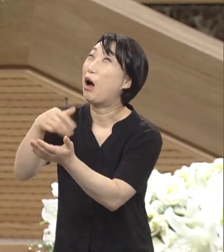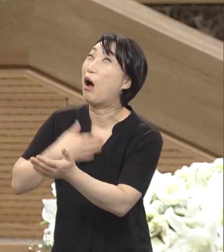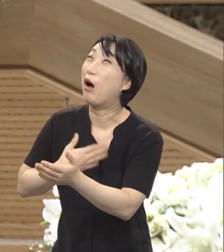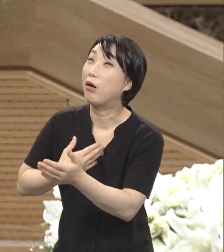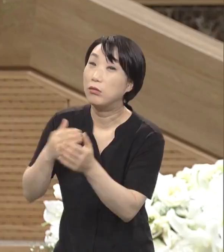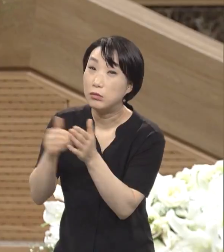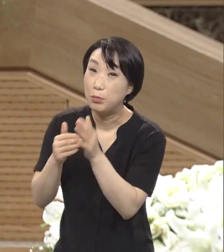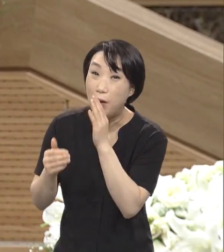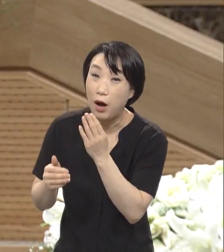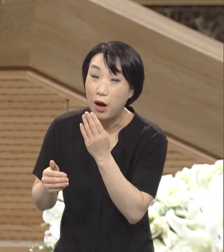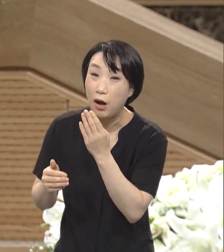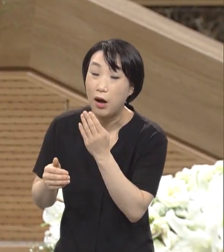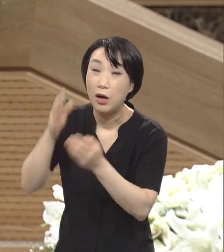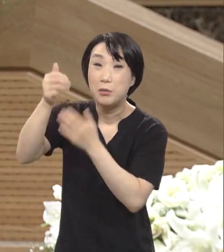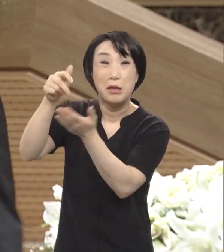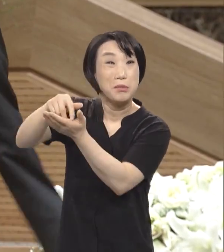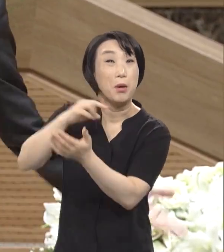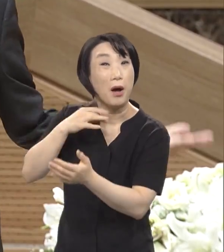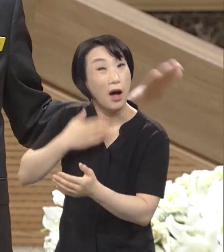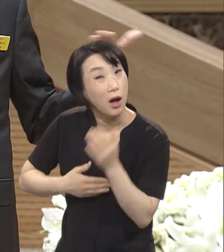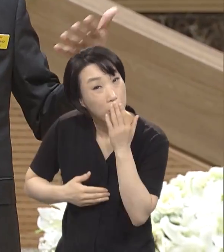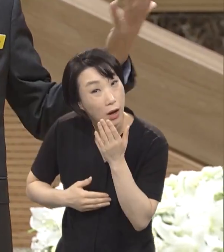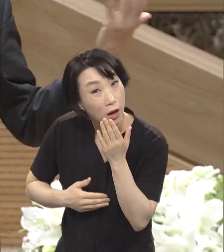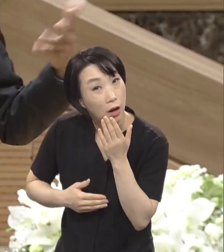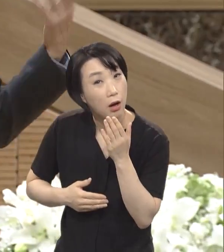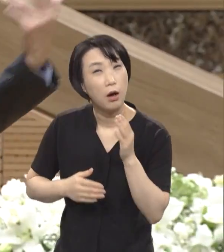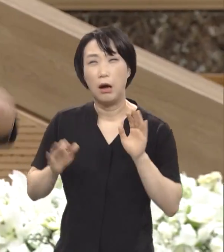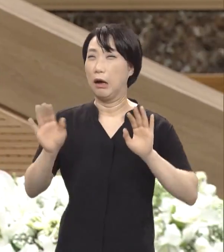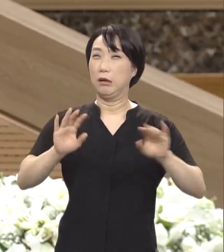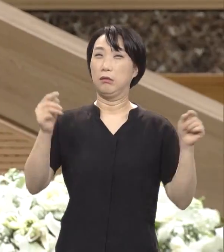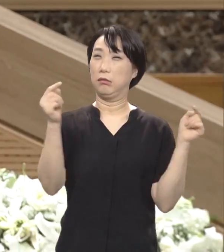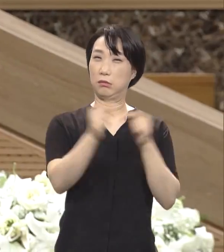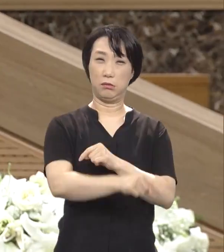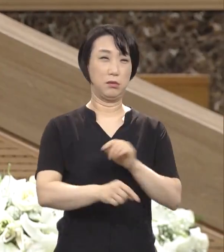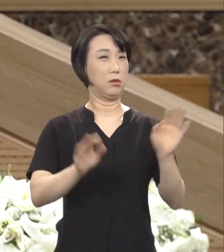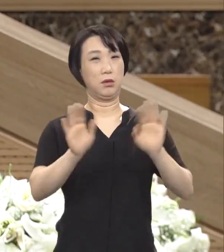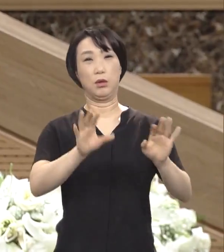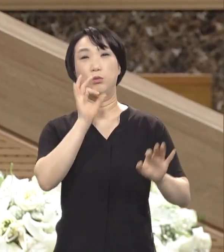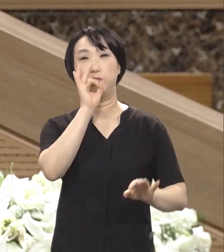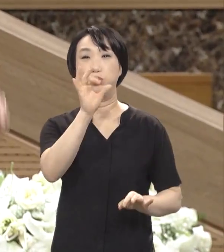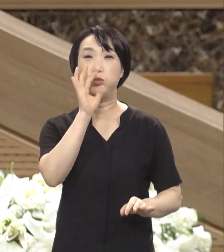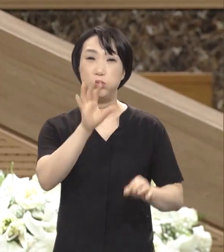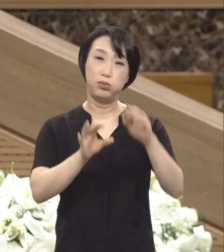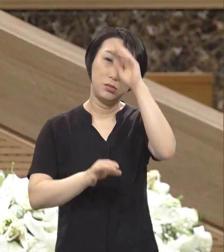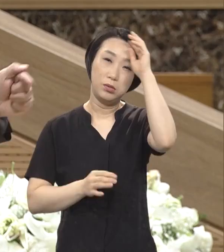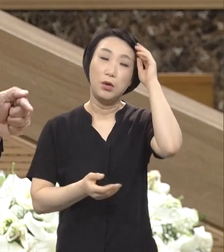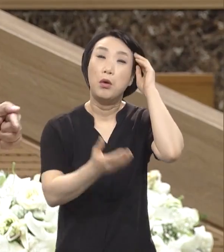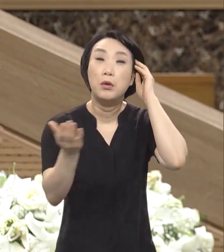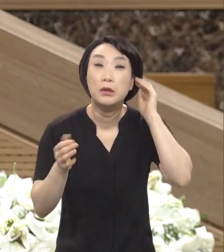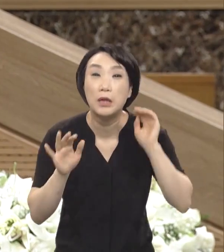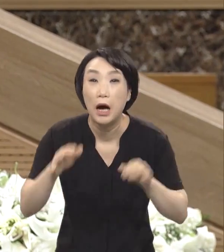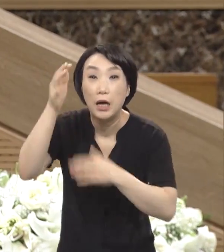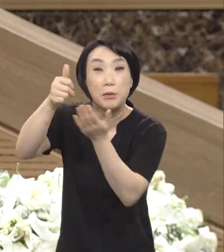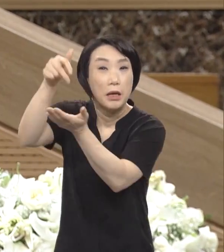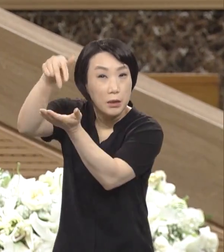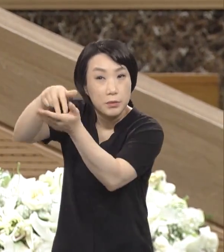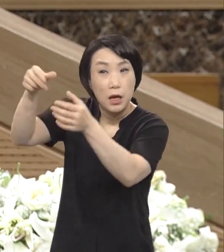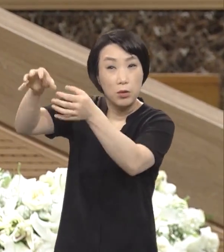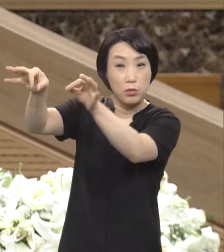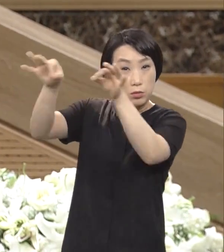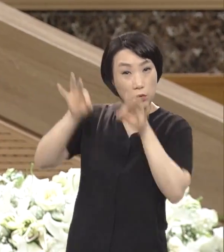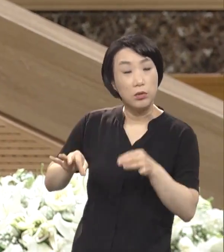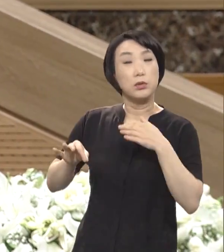안다? 하나님 사정만 안다? 있을 수가 없죠. 하나님의 사정이 내